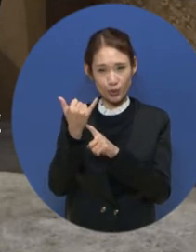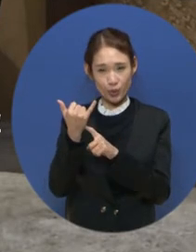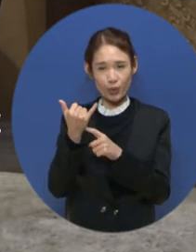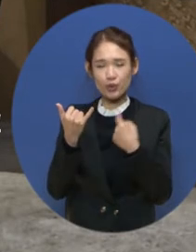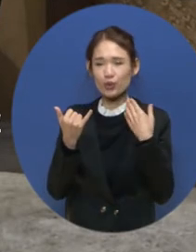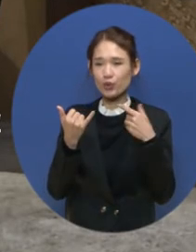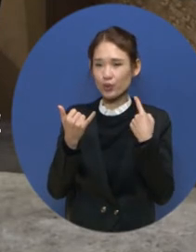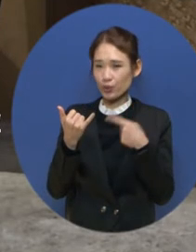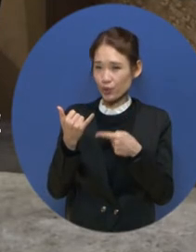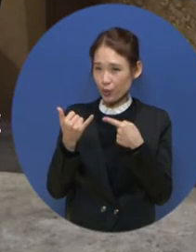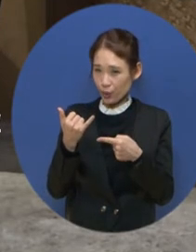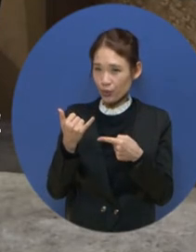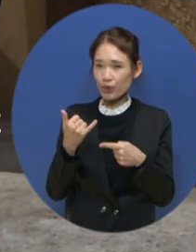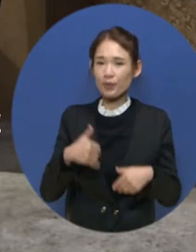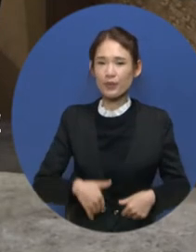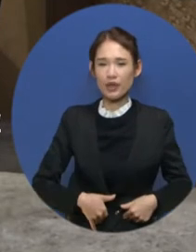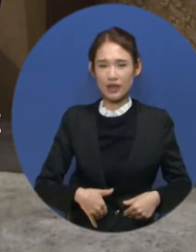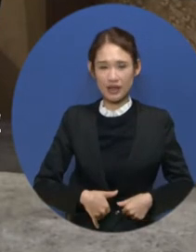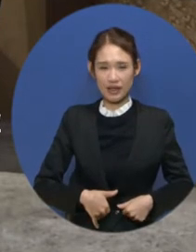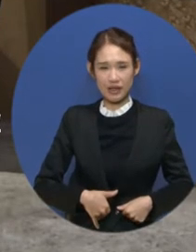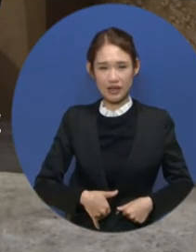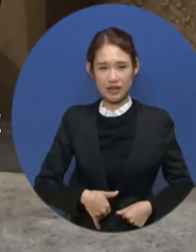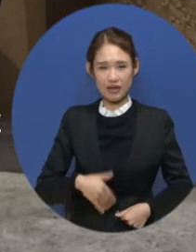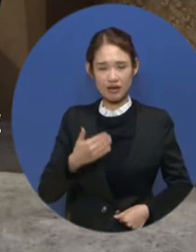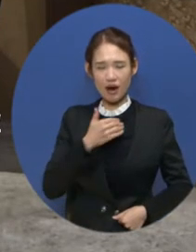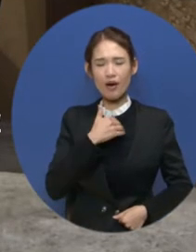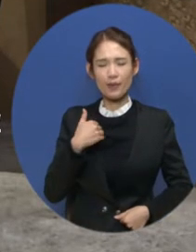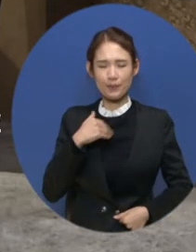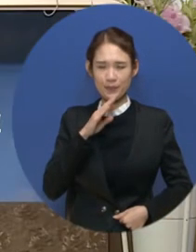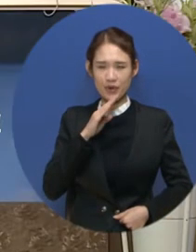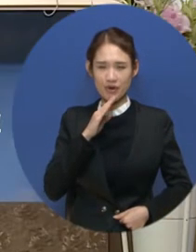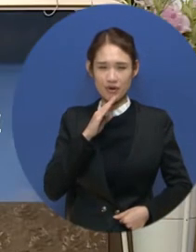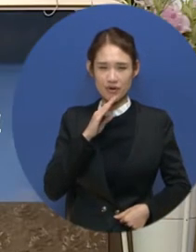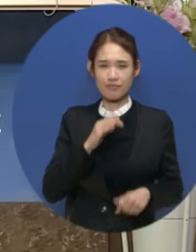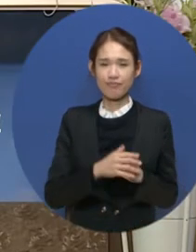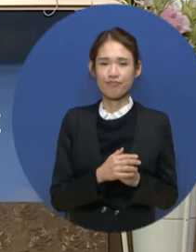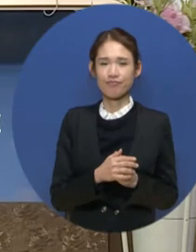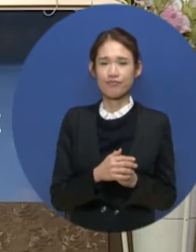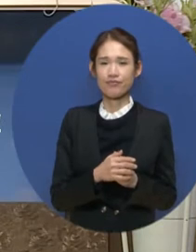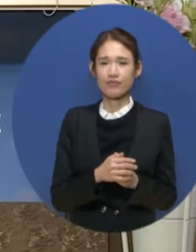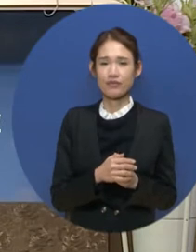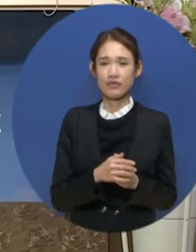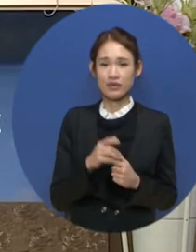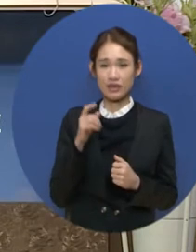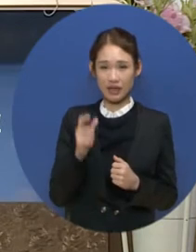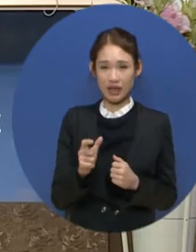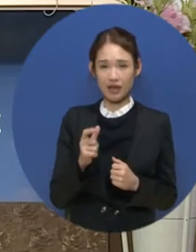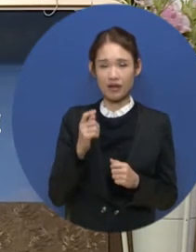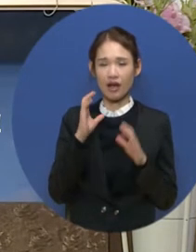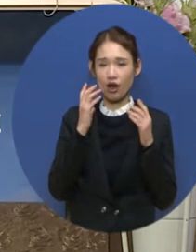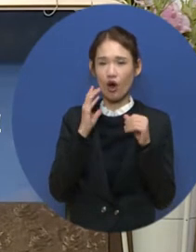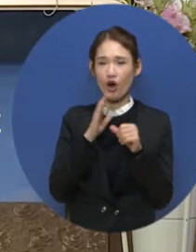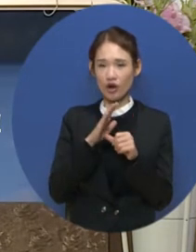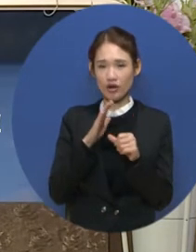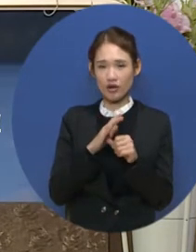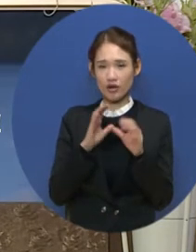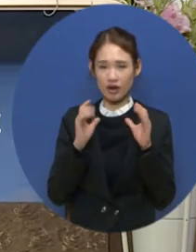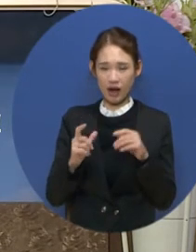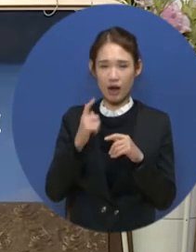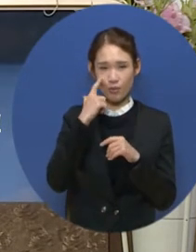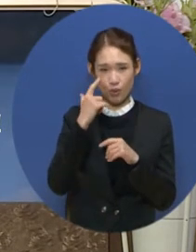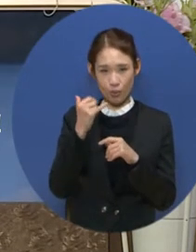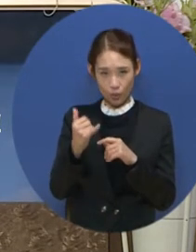필요하다는 것을 여실히 느끼는 요즘 이거든요 저도 노무현 노래 그래서 그런 강한 어린이 늘 강한